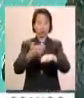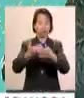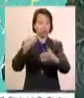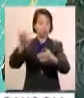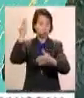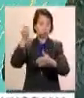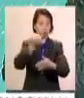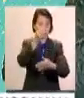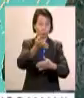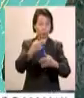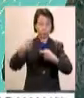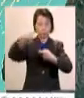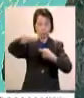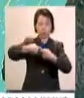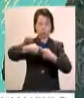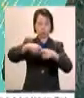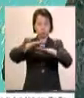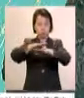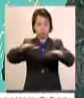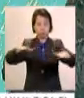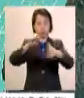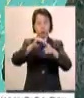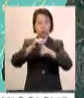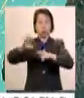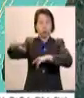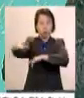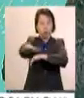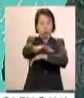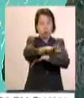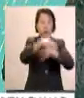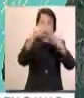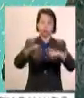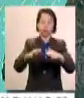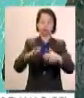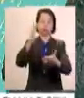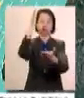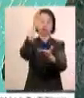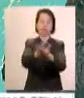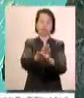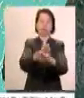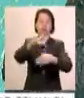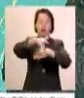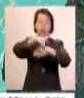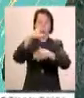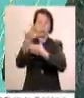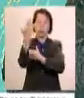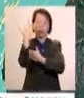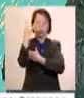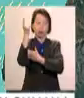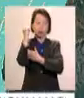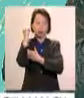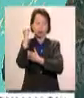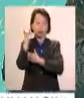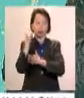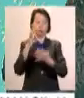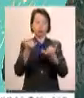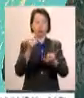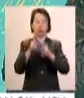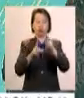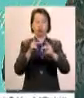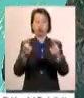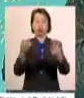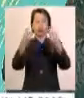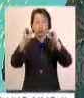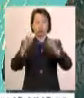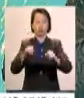ini yang berkaitan daratan maupun perairan telah pun ditamatkan sejak awal pagi tadi. Justeru orang ramai